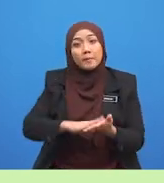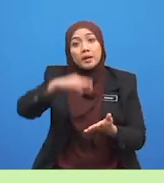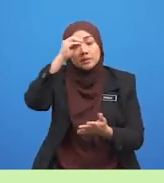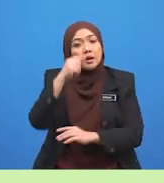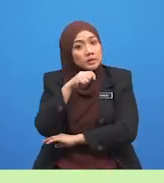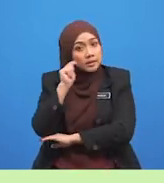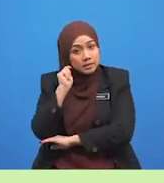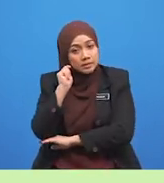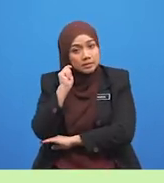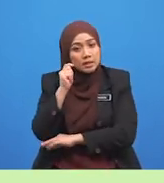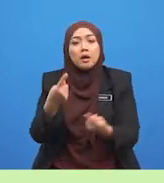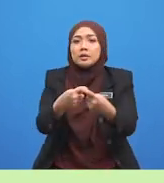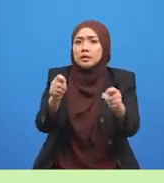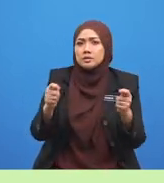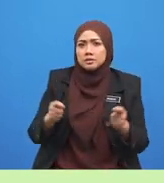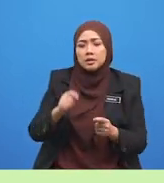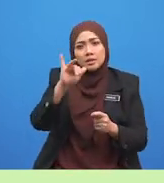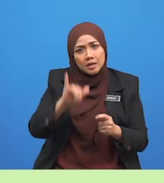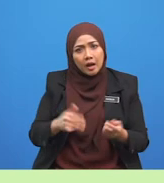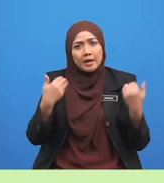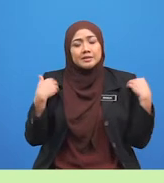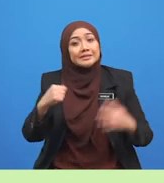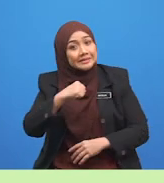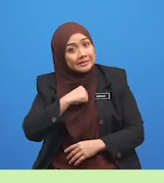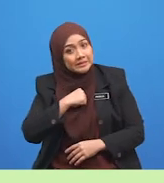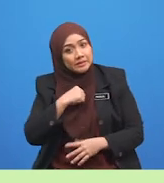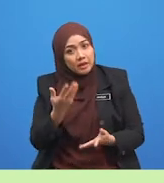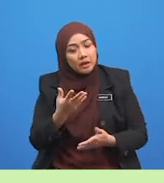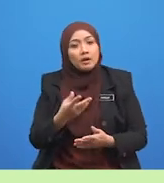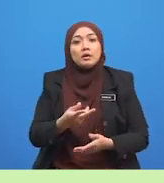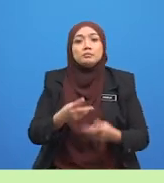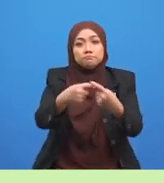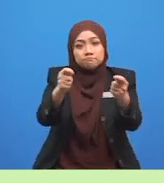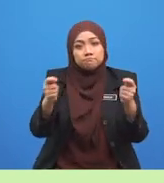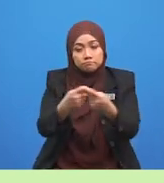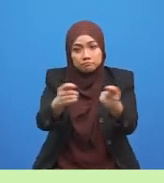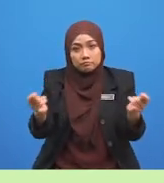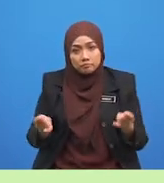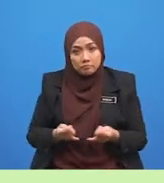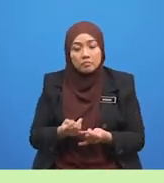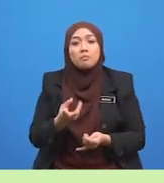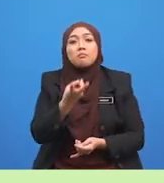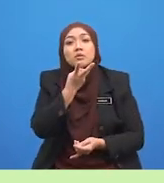tadi, tasik semula jadi di Malaysia ialah tasik Berah dan tasik Cini.